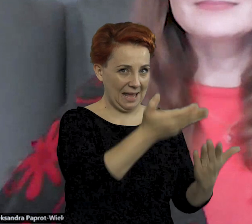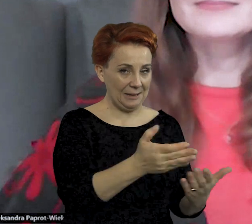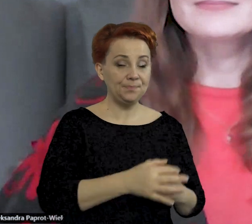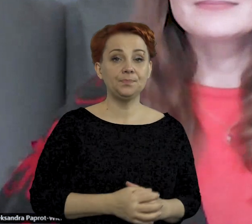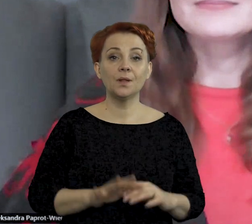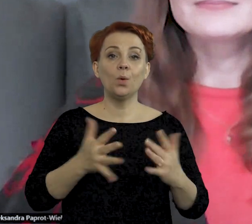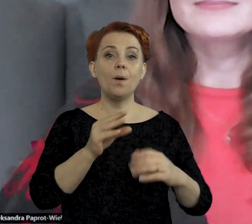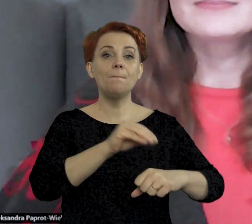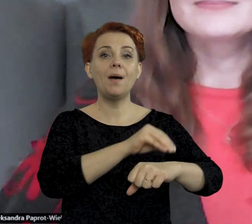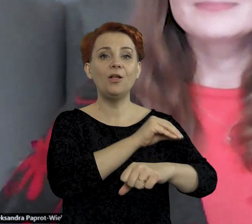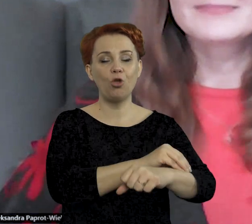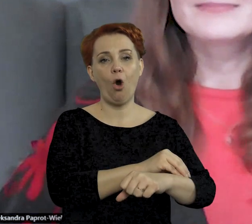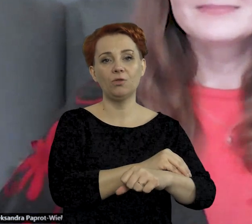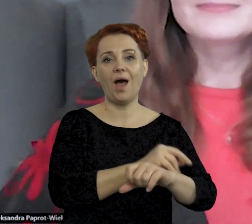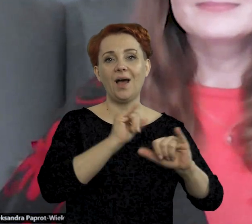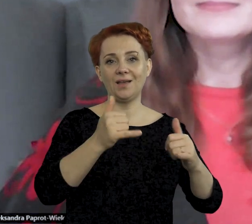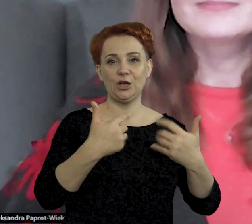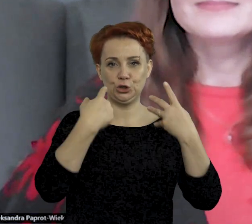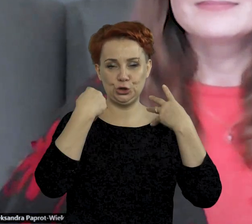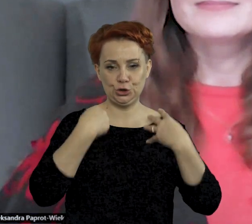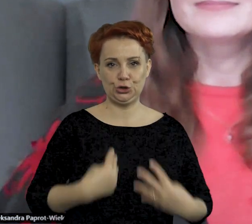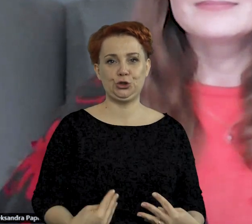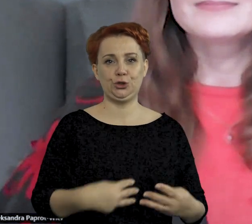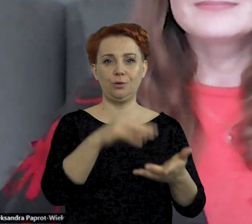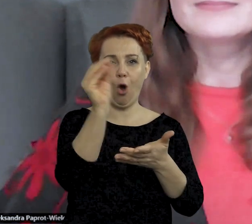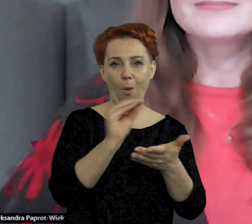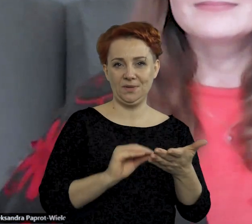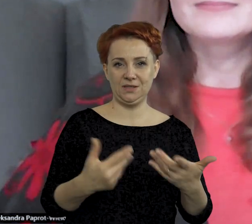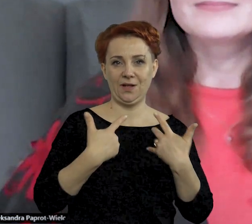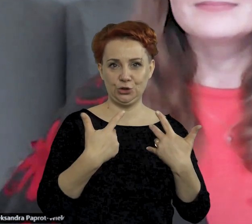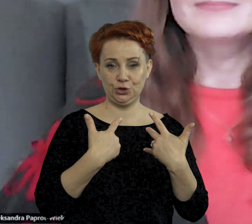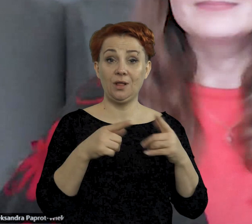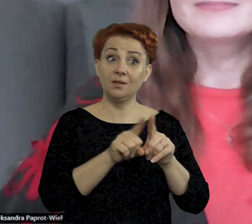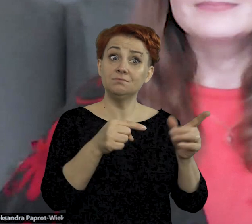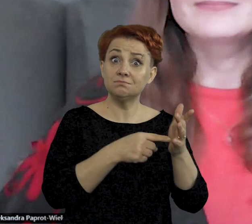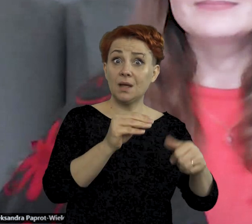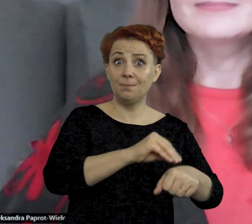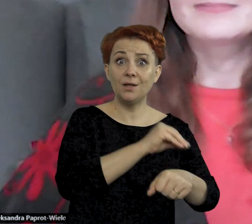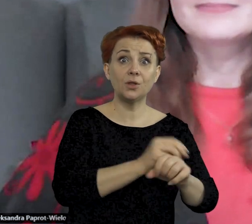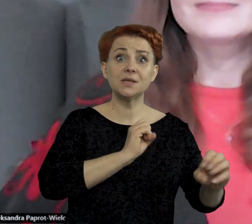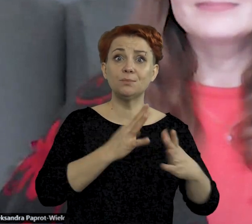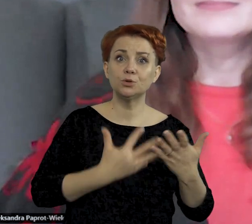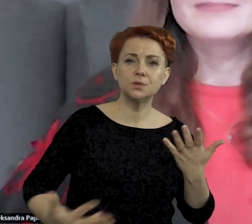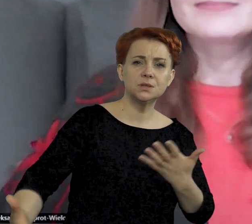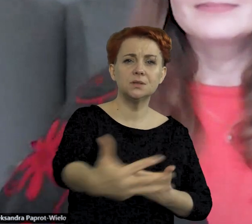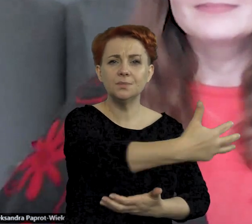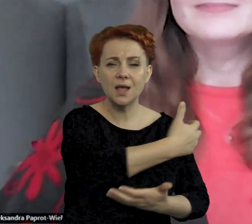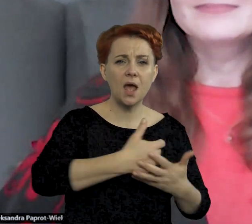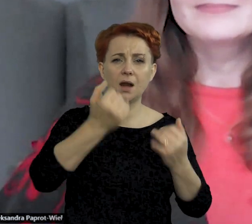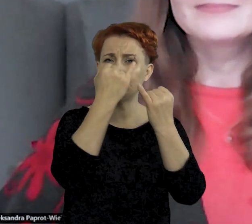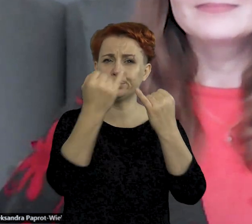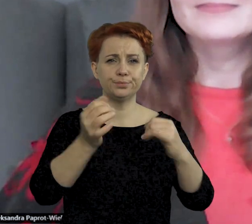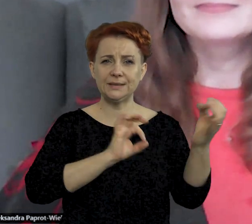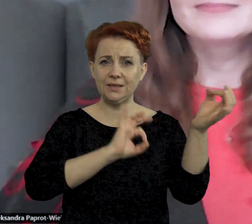a propos metody biograficznej. Też metoda, która jest jedno z naszych podstawowych sposobów zbierania, jakby gromadzenia